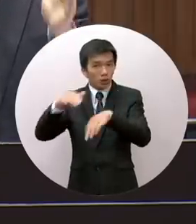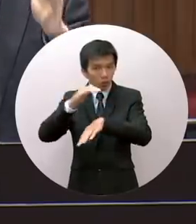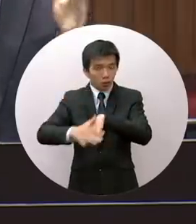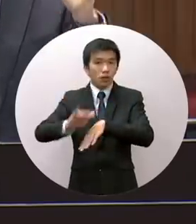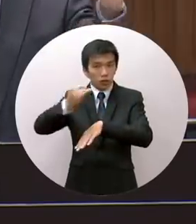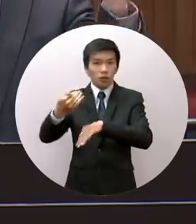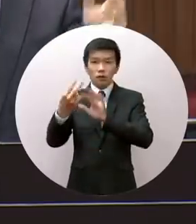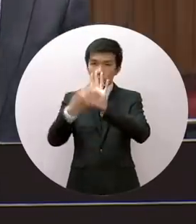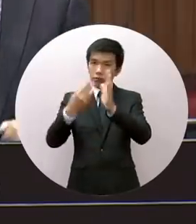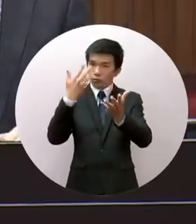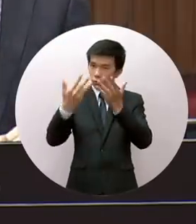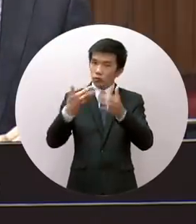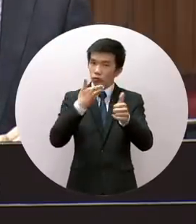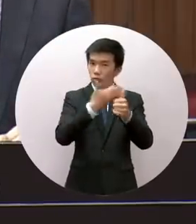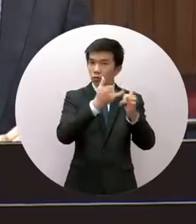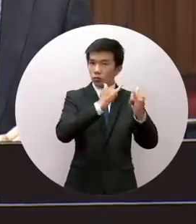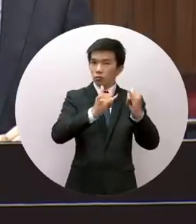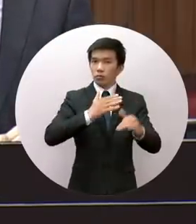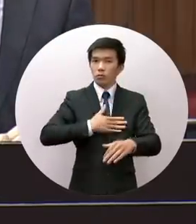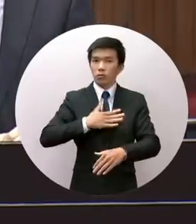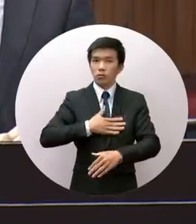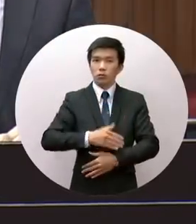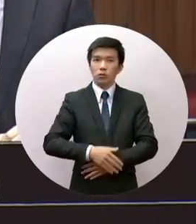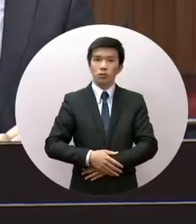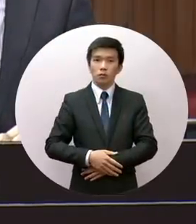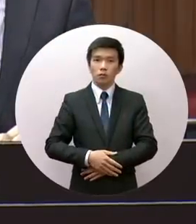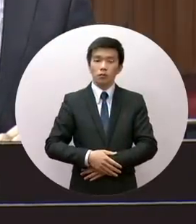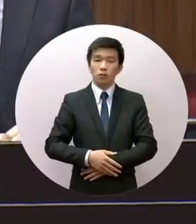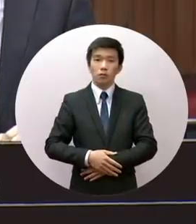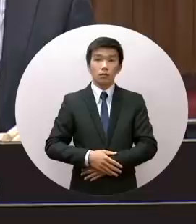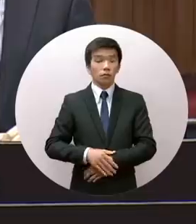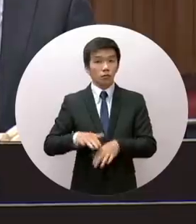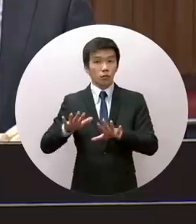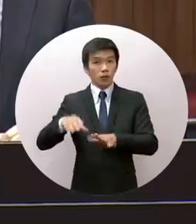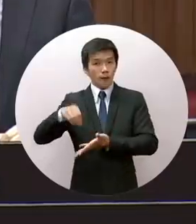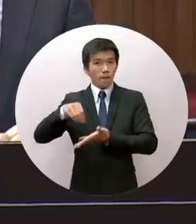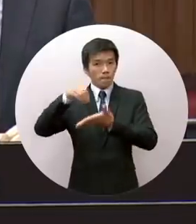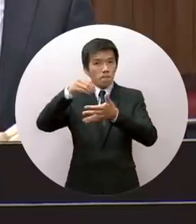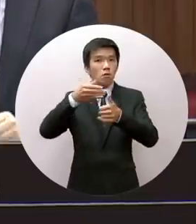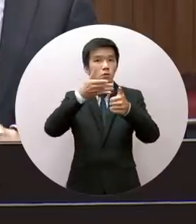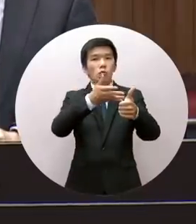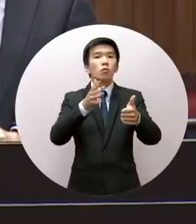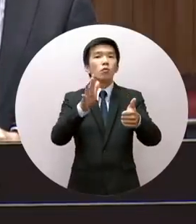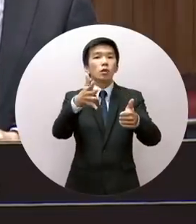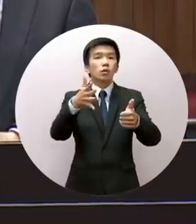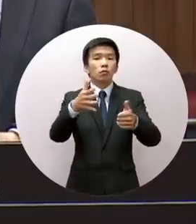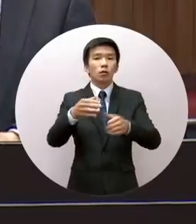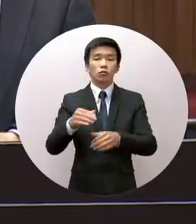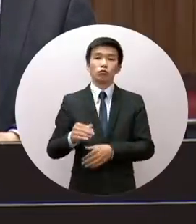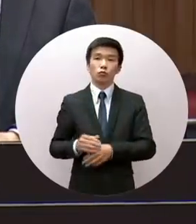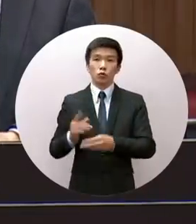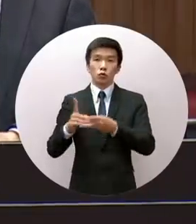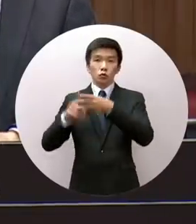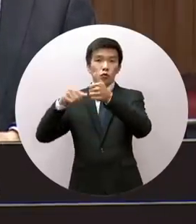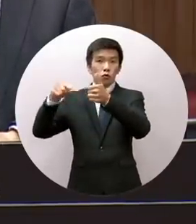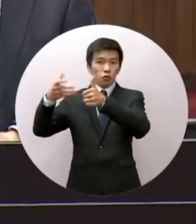解问题在哪里。今天我为什么要问这个问题？就是因为主计总处讲，